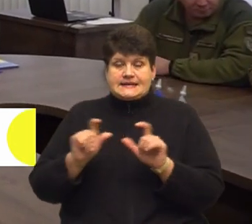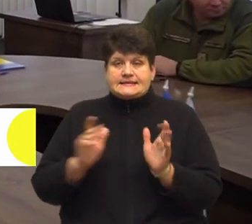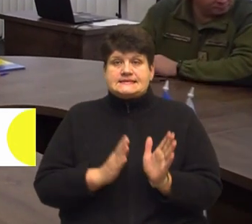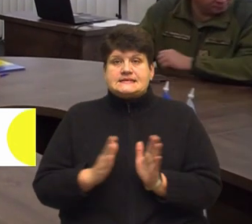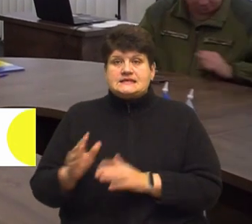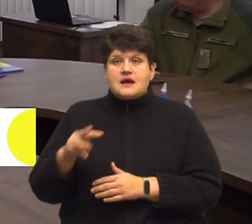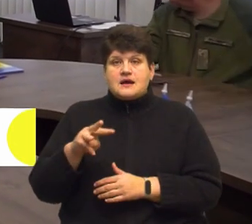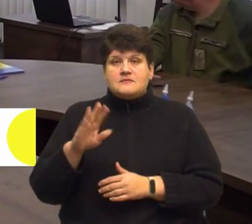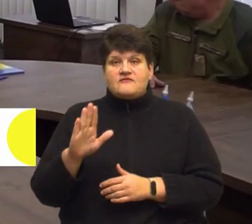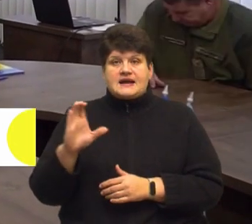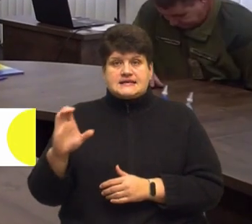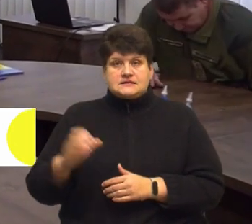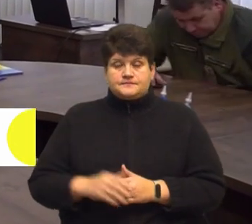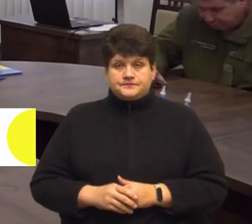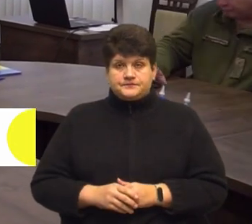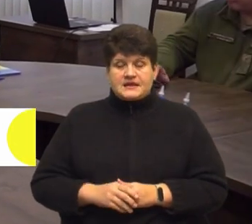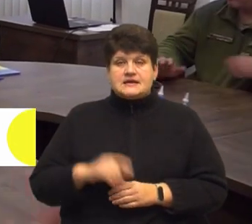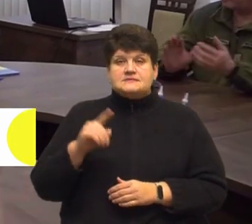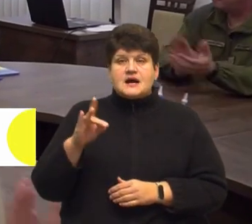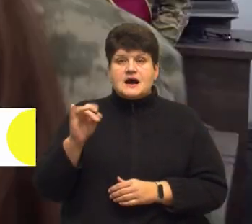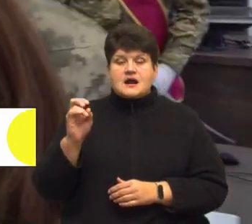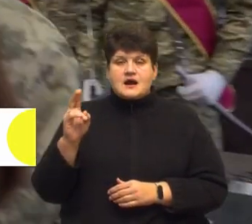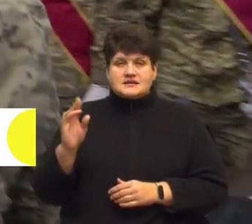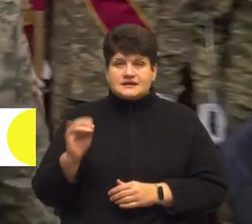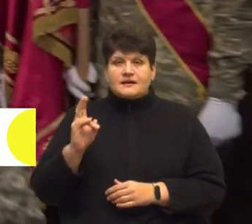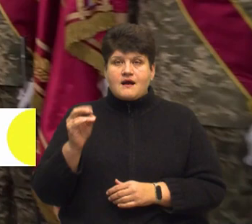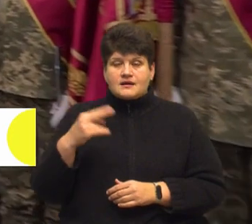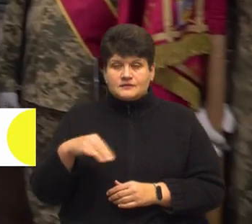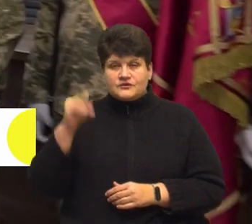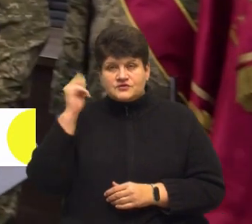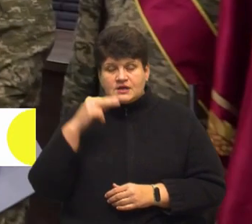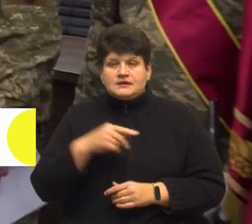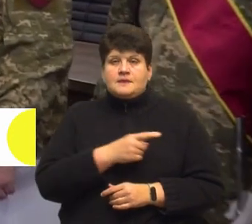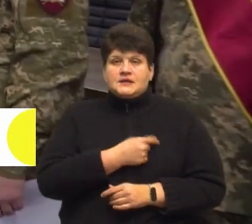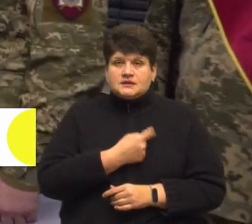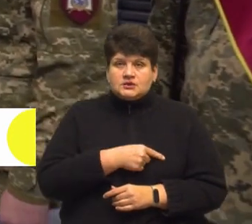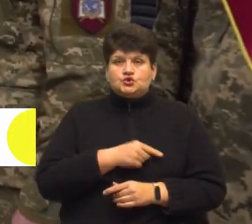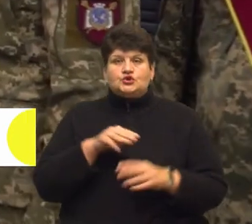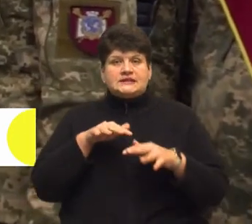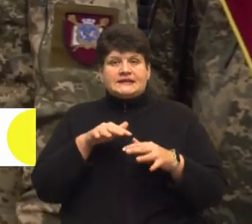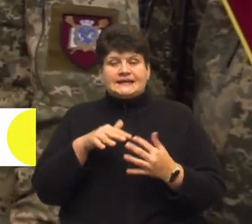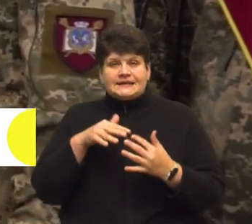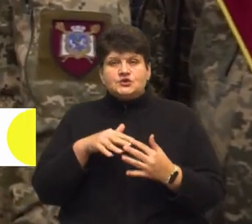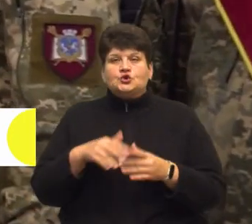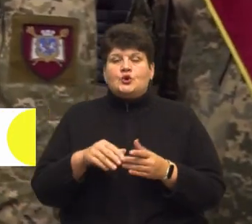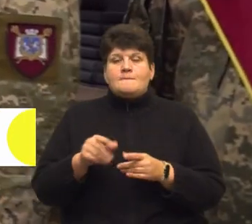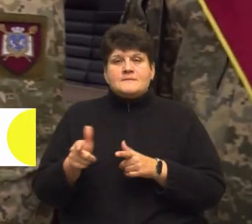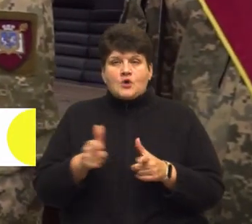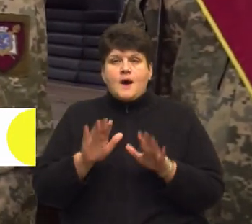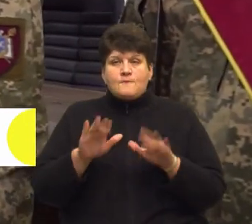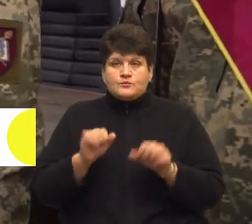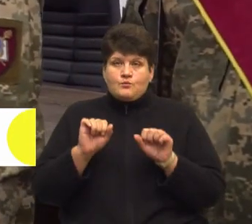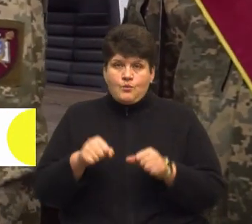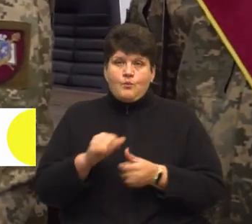МВС збирацькі Кадети вивчатимуть законодавство до медичну та тактичну підготовку потім вони зможуть продовжити навчання у